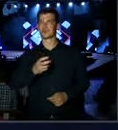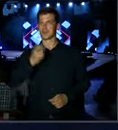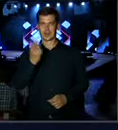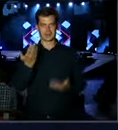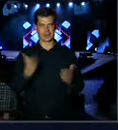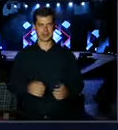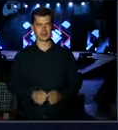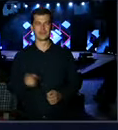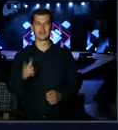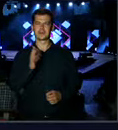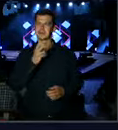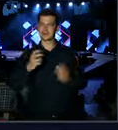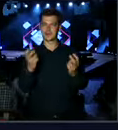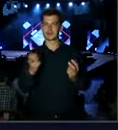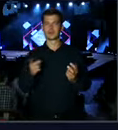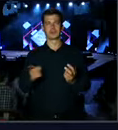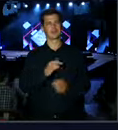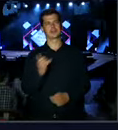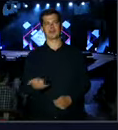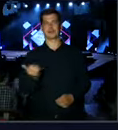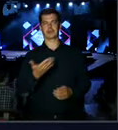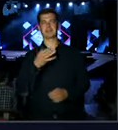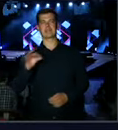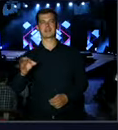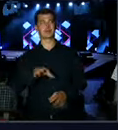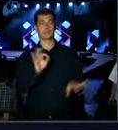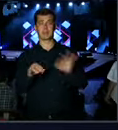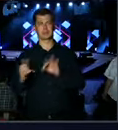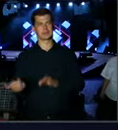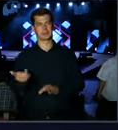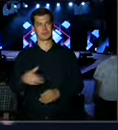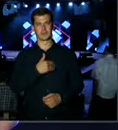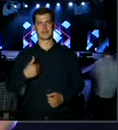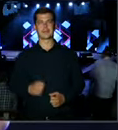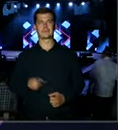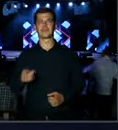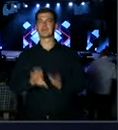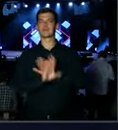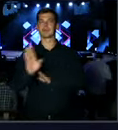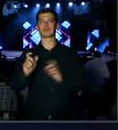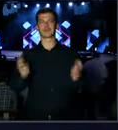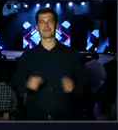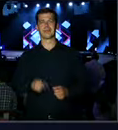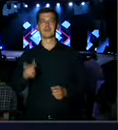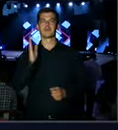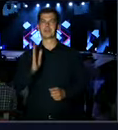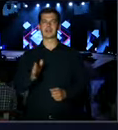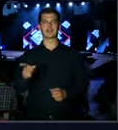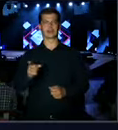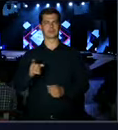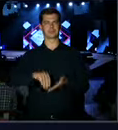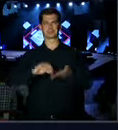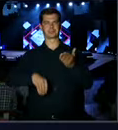ciekawym pokazem i taki pokaz jest na wszystkich galach Miss Polski. Ten pokaz, drodzy państwo, będzie sygnowany przez jedną